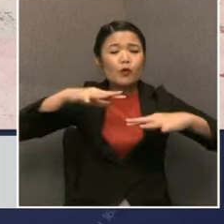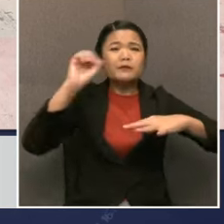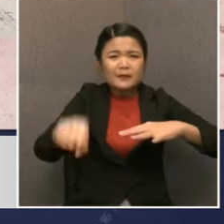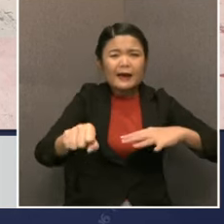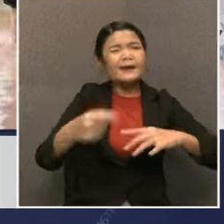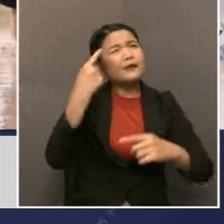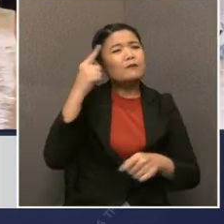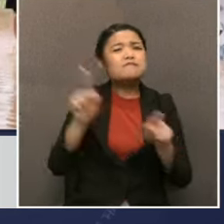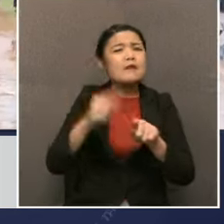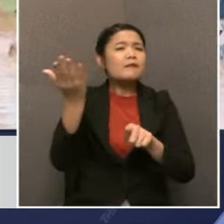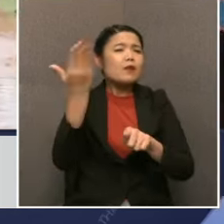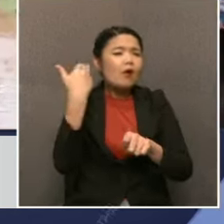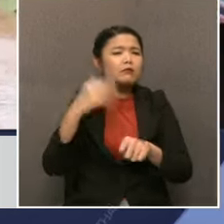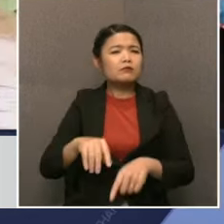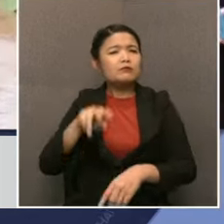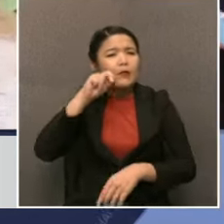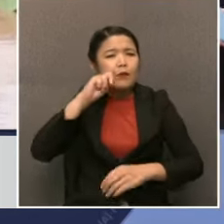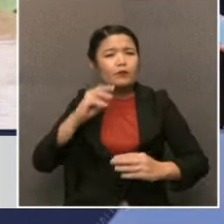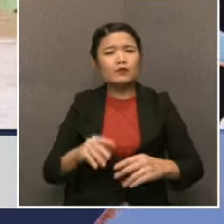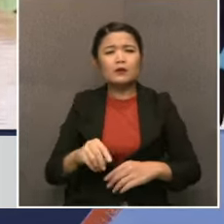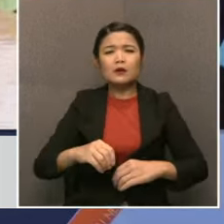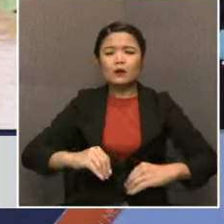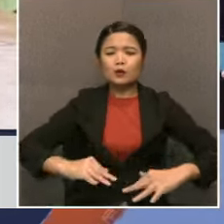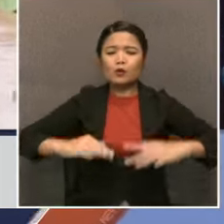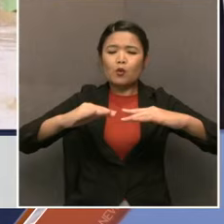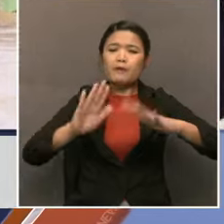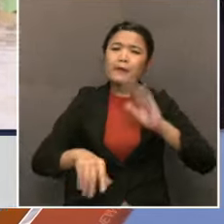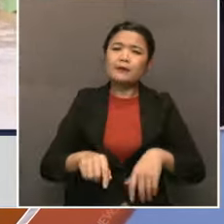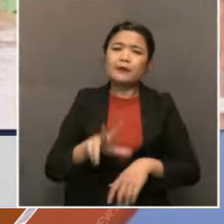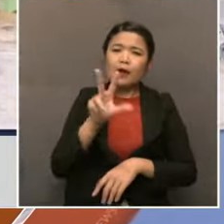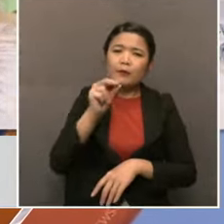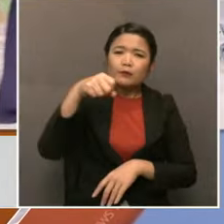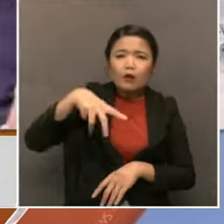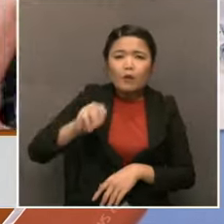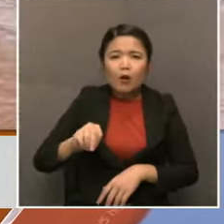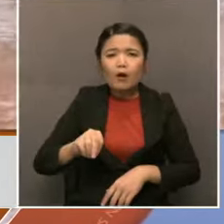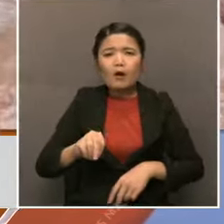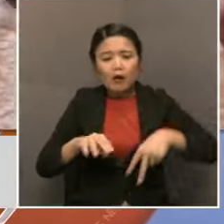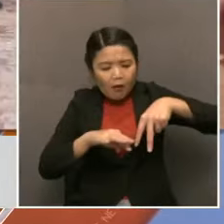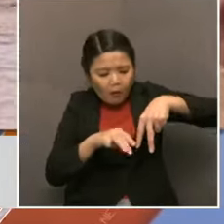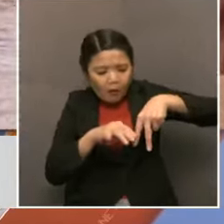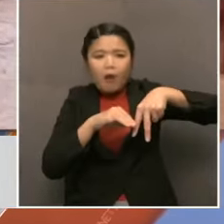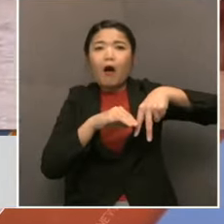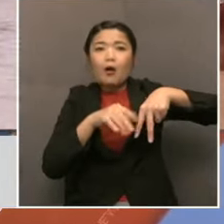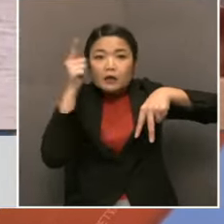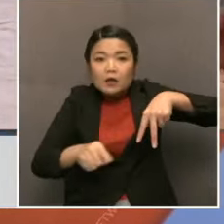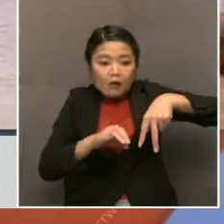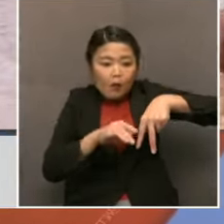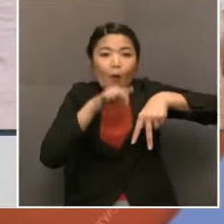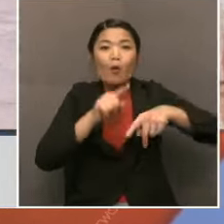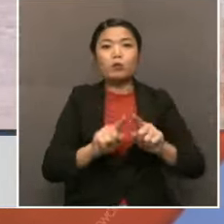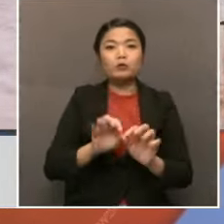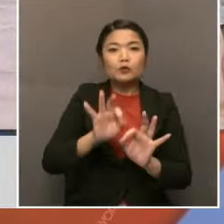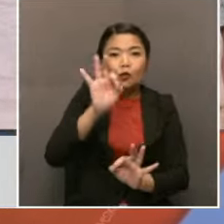เหก คาติกรค่ 30 เซน หอวแ่ไมเกินเข้าเพรมาจๆ มมาเปเมตรอี้กคเป็สว ซึ่